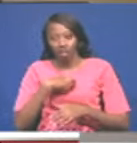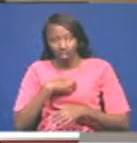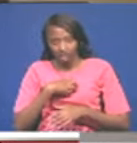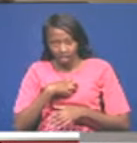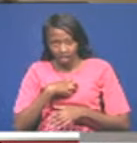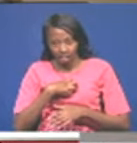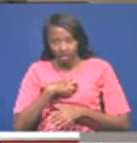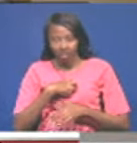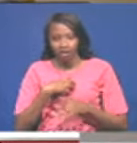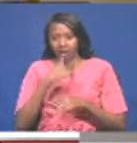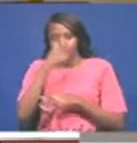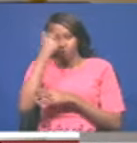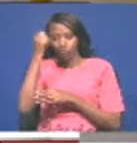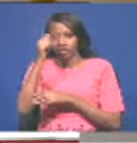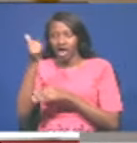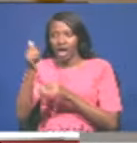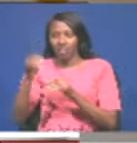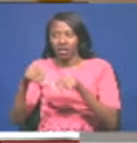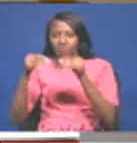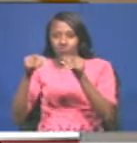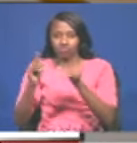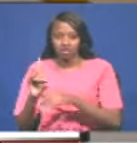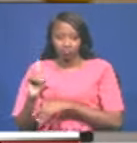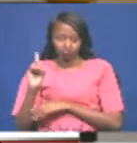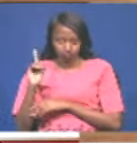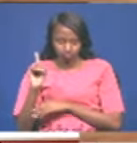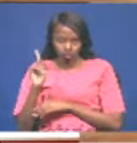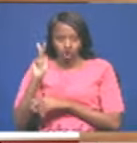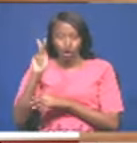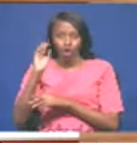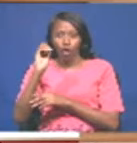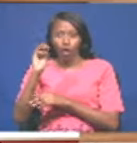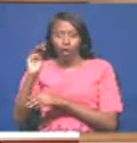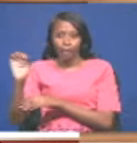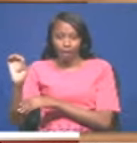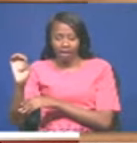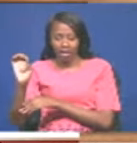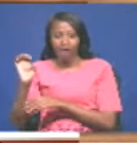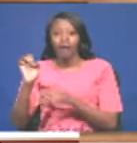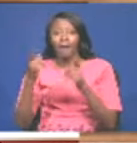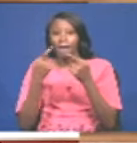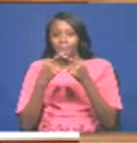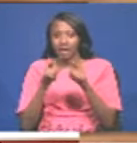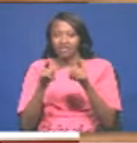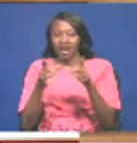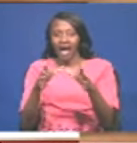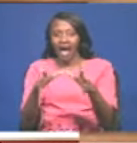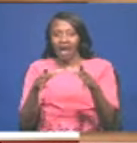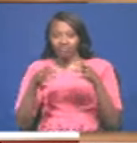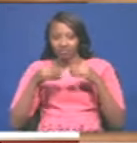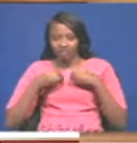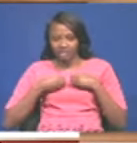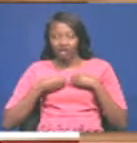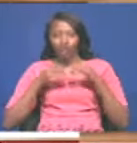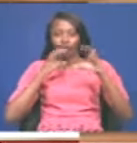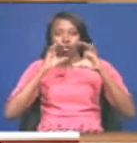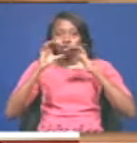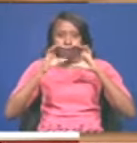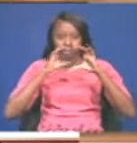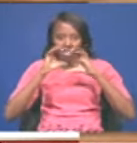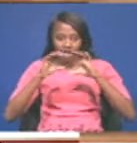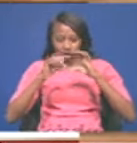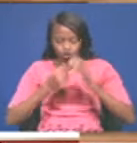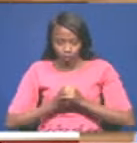wake umechukuliwa na Jafeth Koome ambaye ni afisa wa polisi. I have received communication from